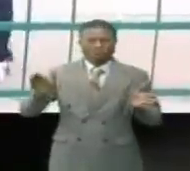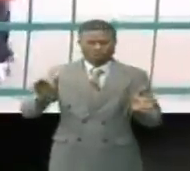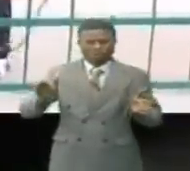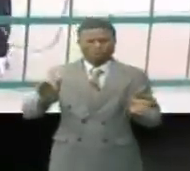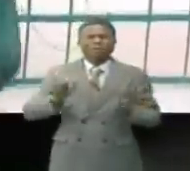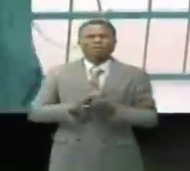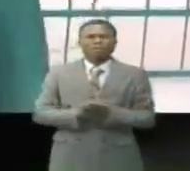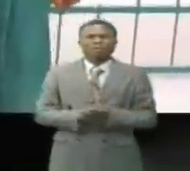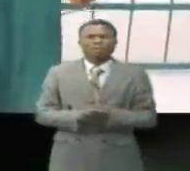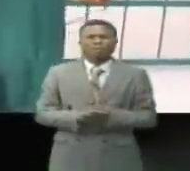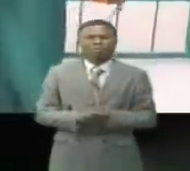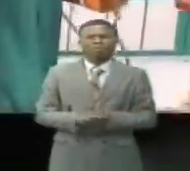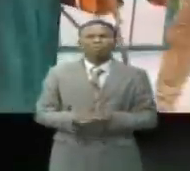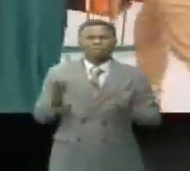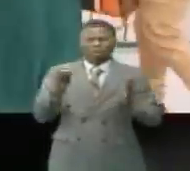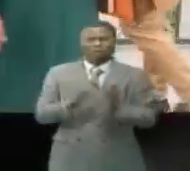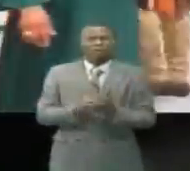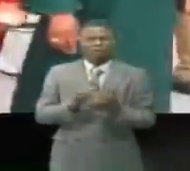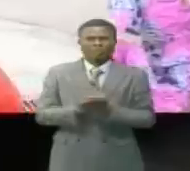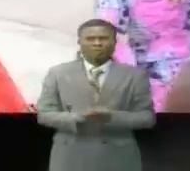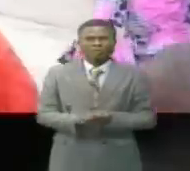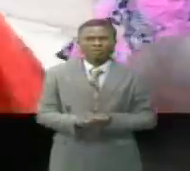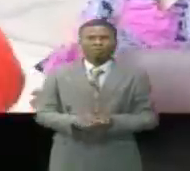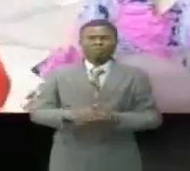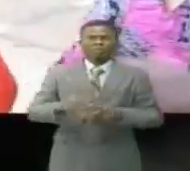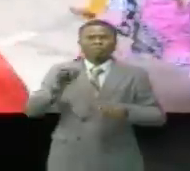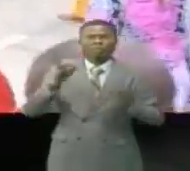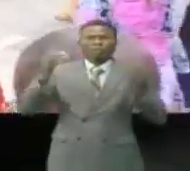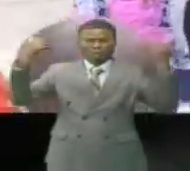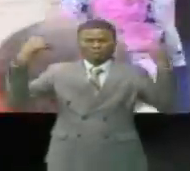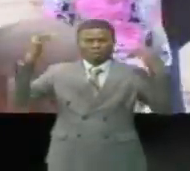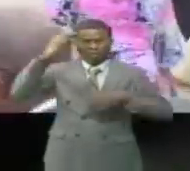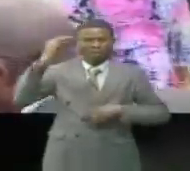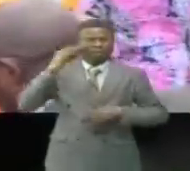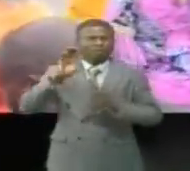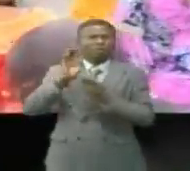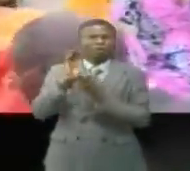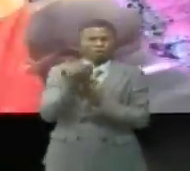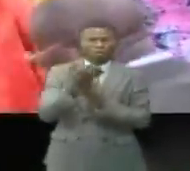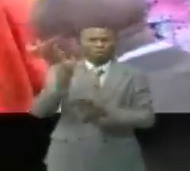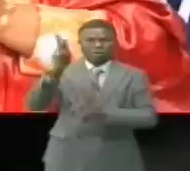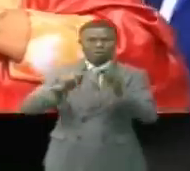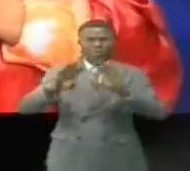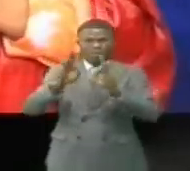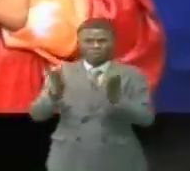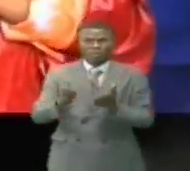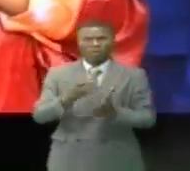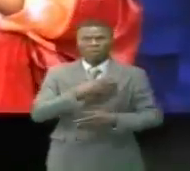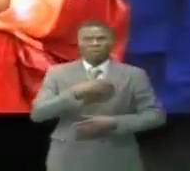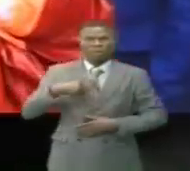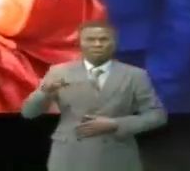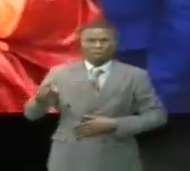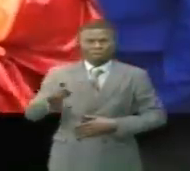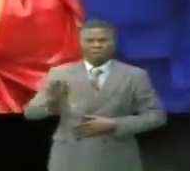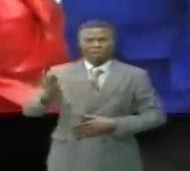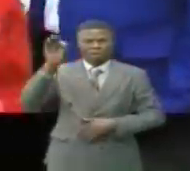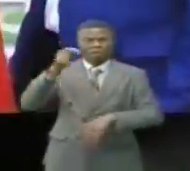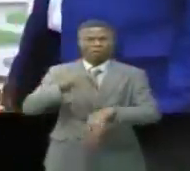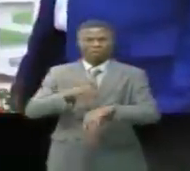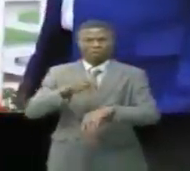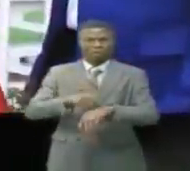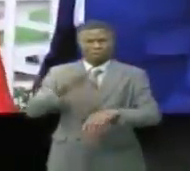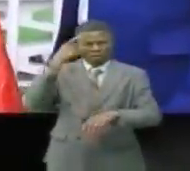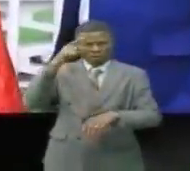la RDC. Par ailleurs, la patronne de la culture et militante des causes féminines a saisi l'occasion